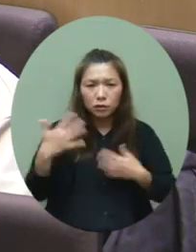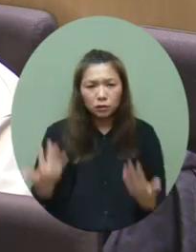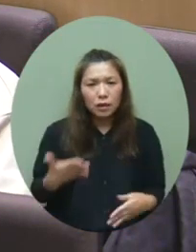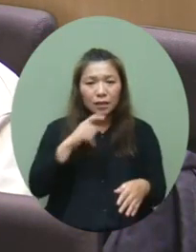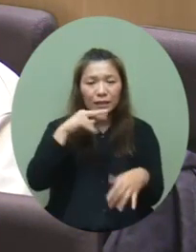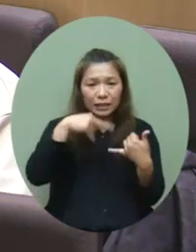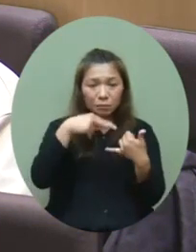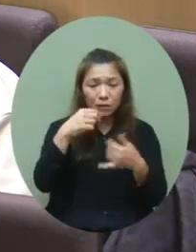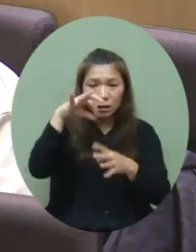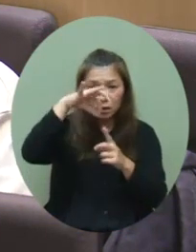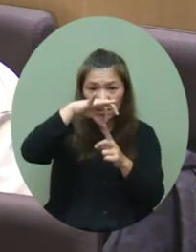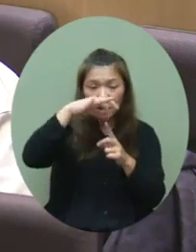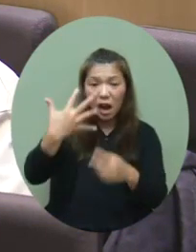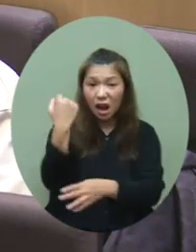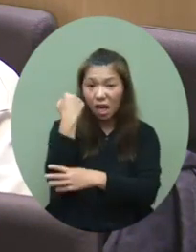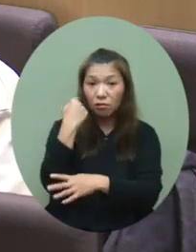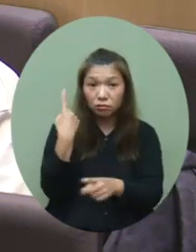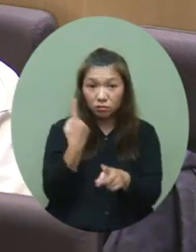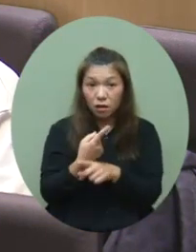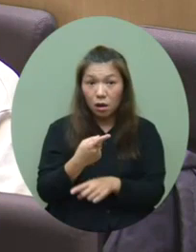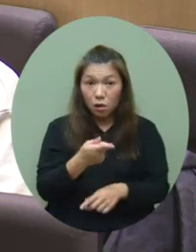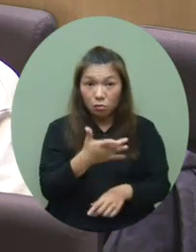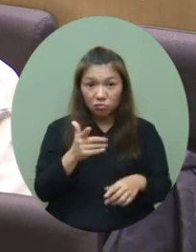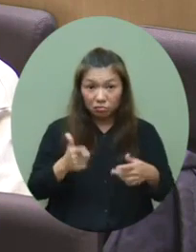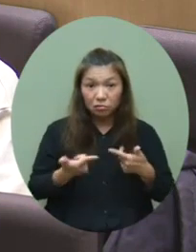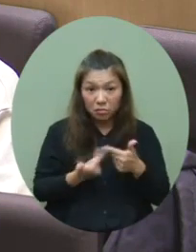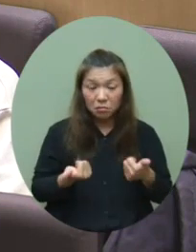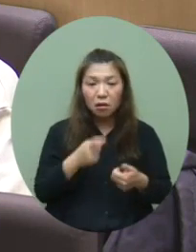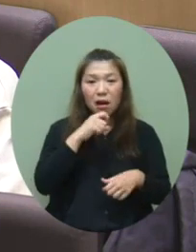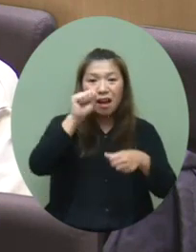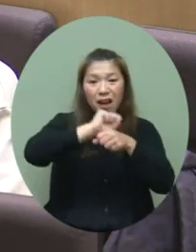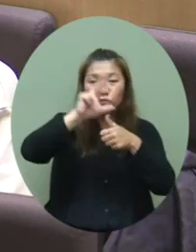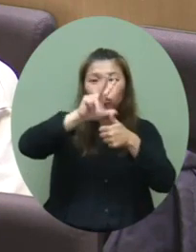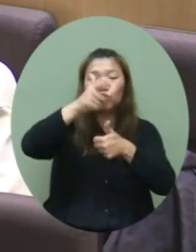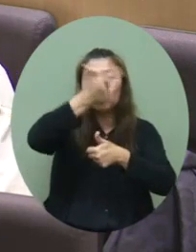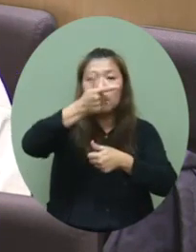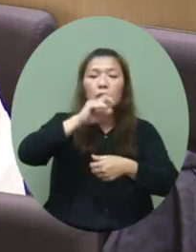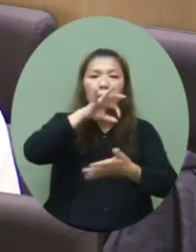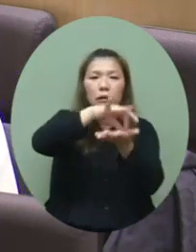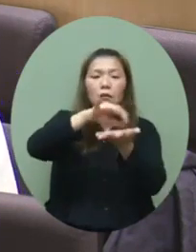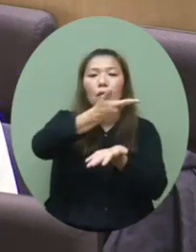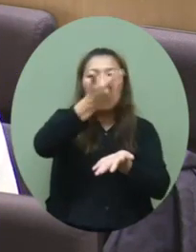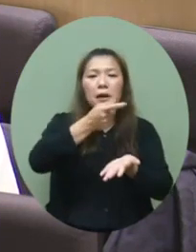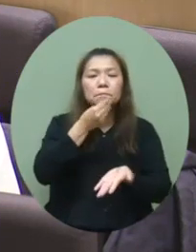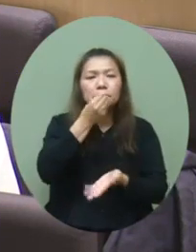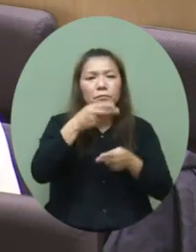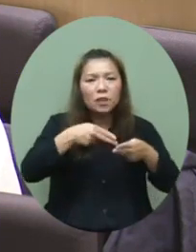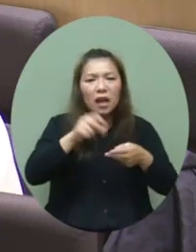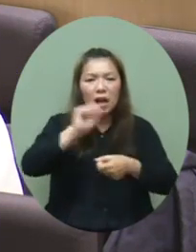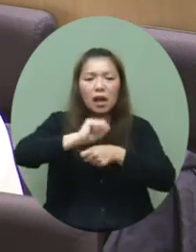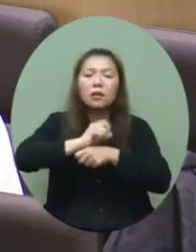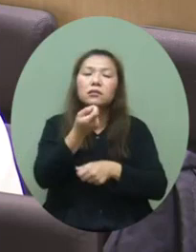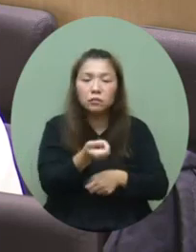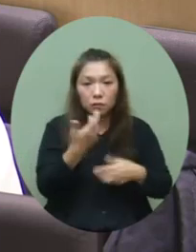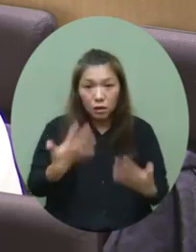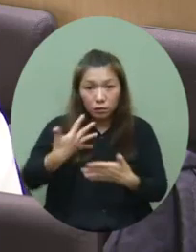站嗰個能力係咪即係都應付到再加多啲住宅落去？因為之前多地點都係啲食肆加埋去人數唔多，